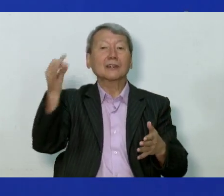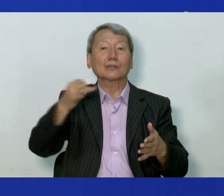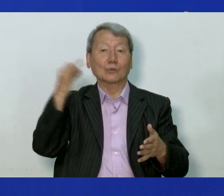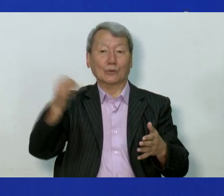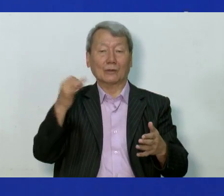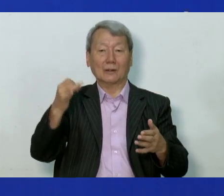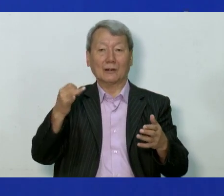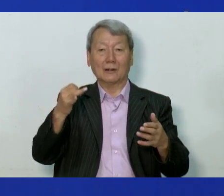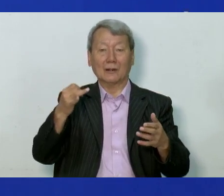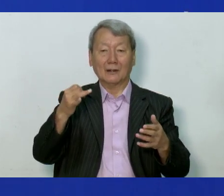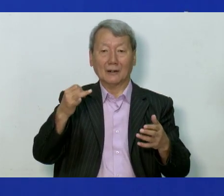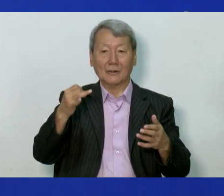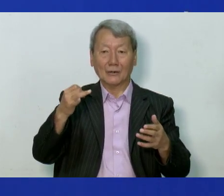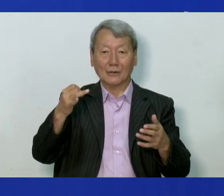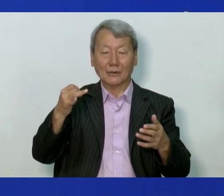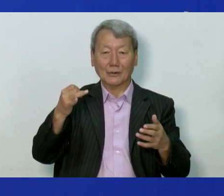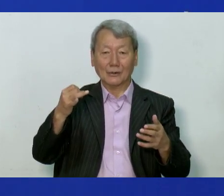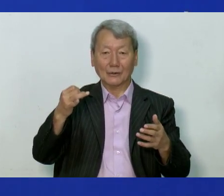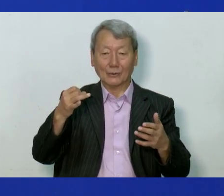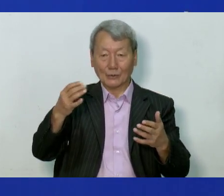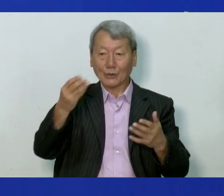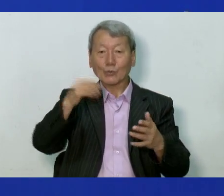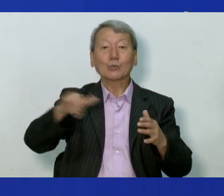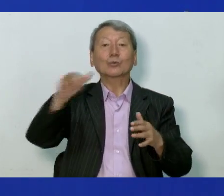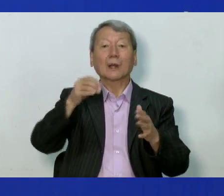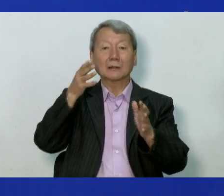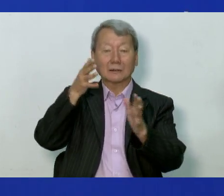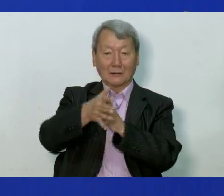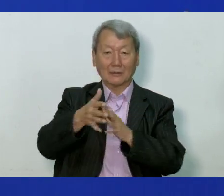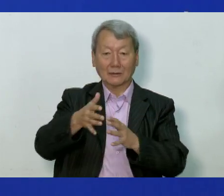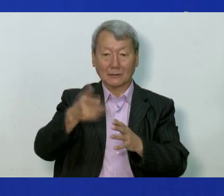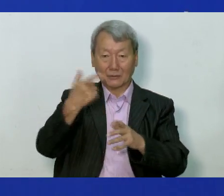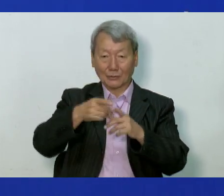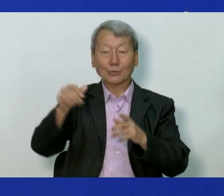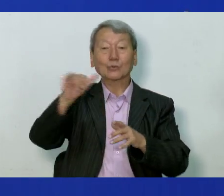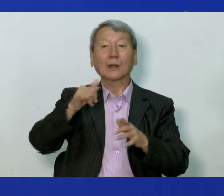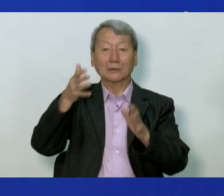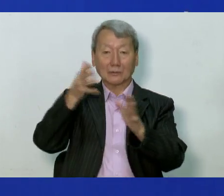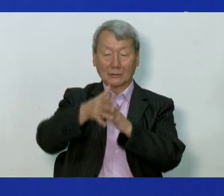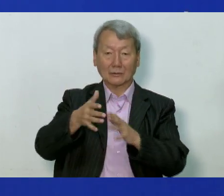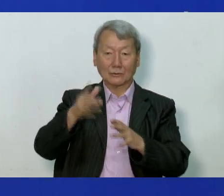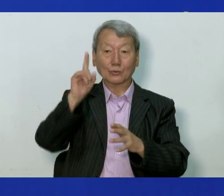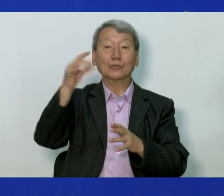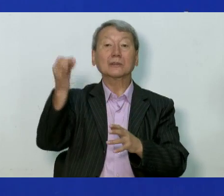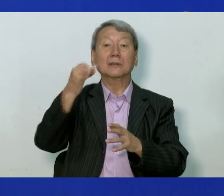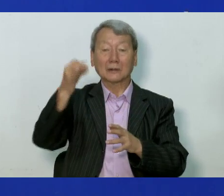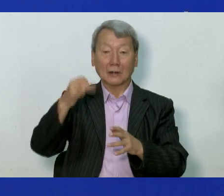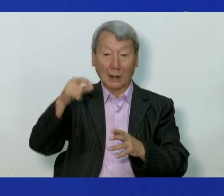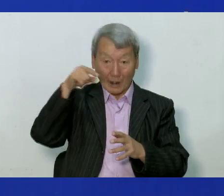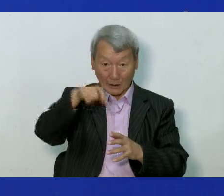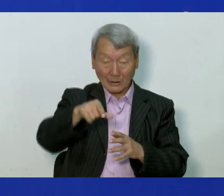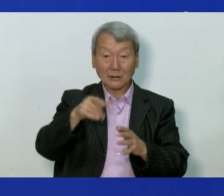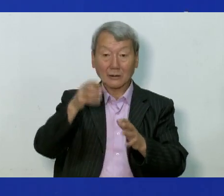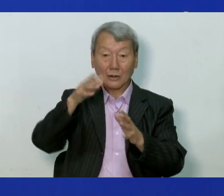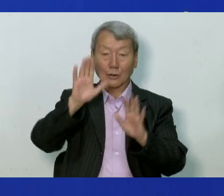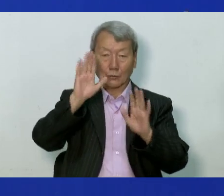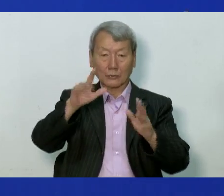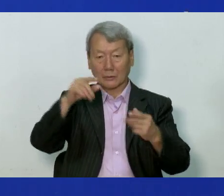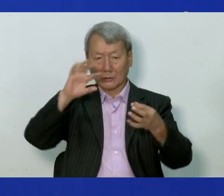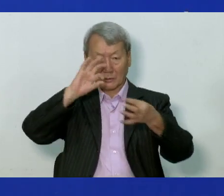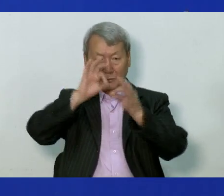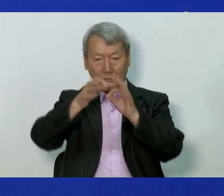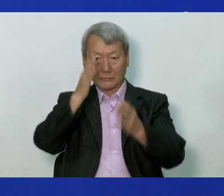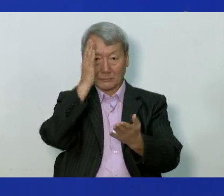интересуется, значит, использованием этих средств. Они используются по